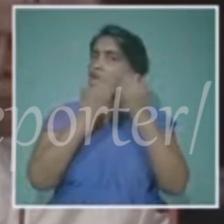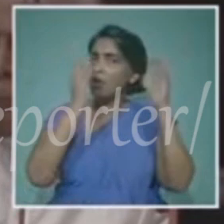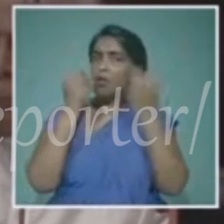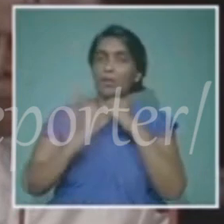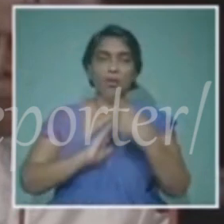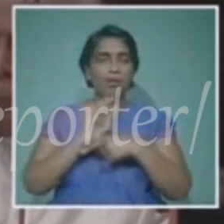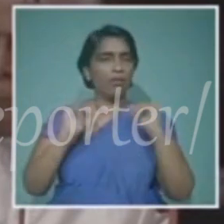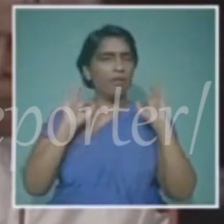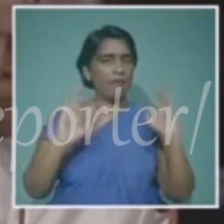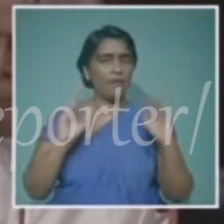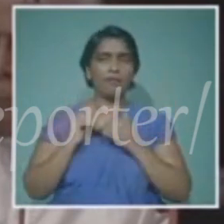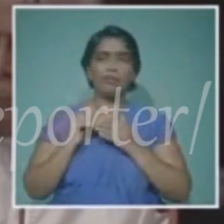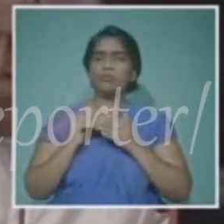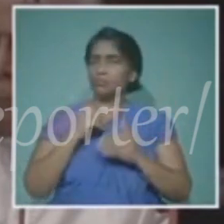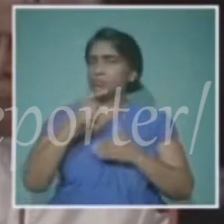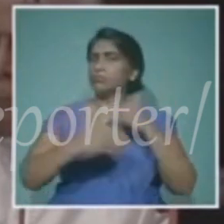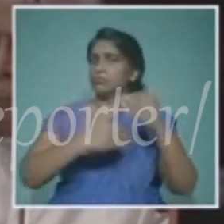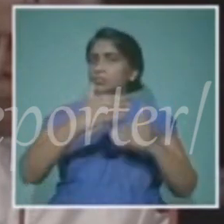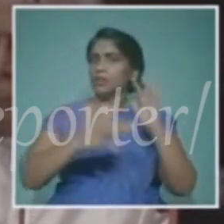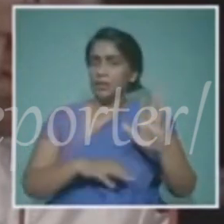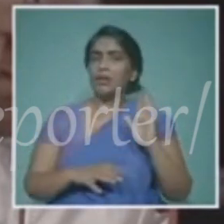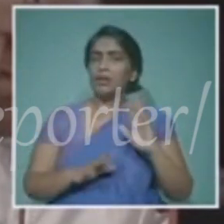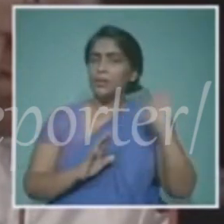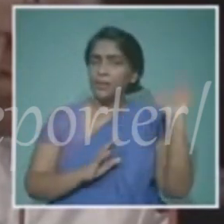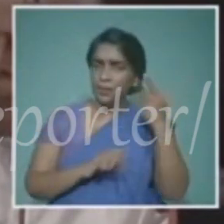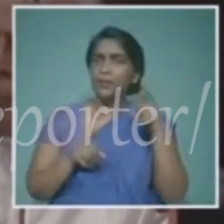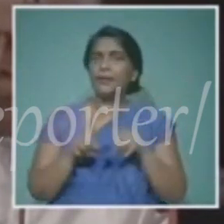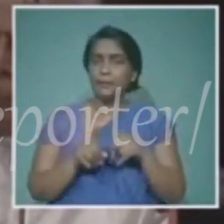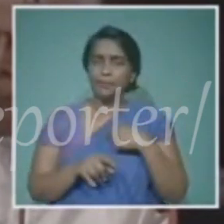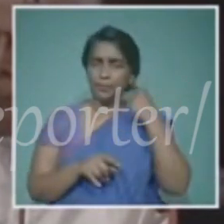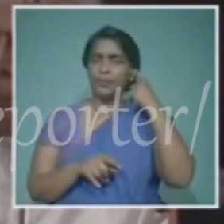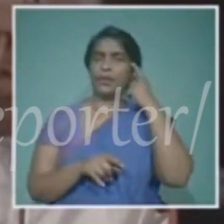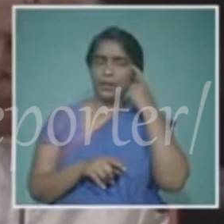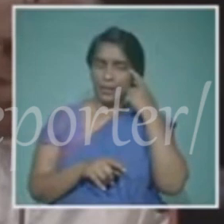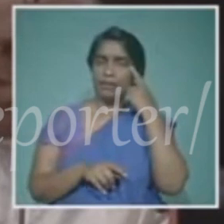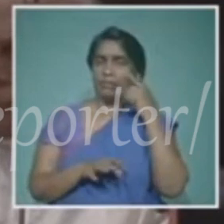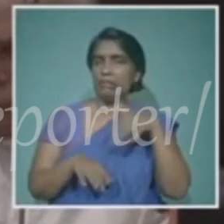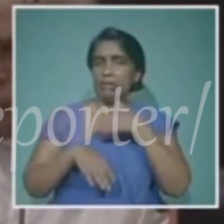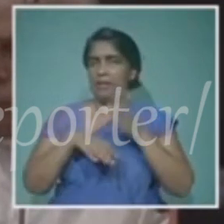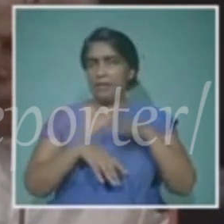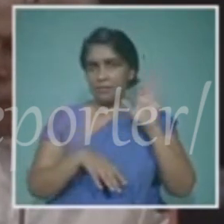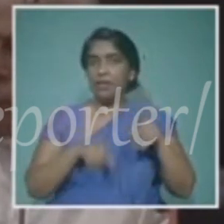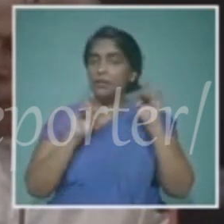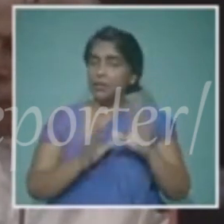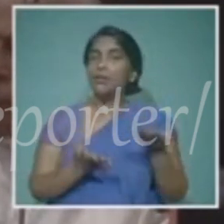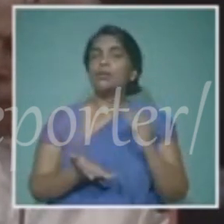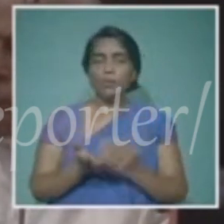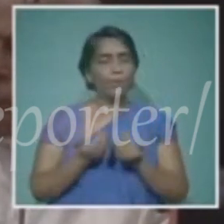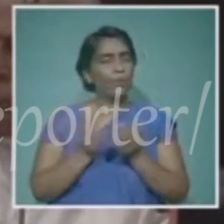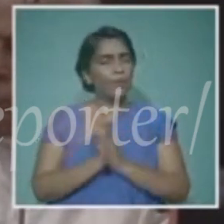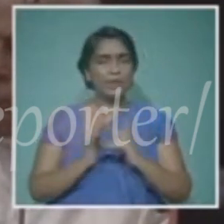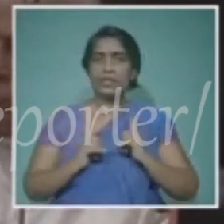රට යළි යථා තත්ත්වයට පත්වමින් පවතින බව හැම ශාස්ත්‍රයකම අයට දැනුමින් තියෙනවා. යළිත් තම